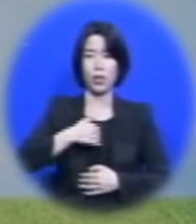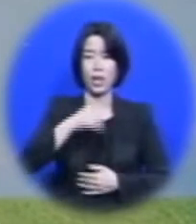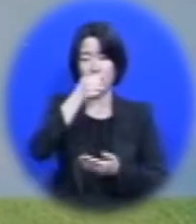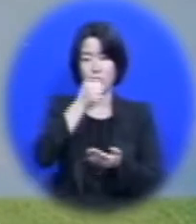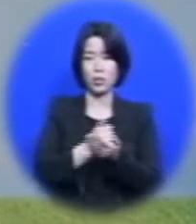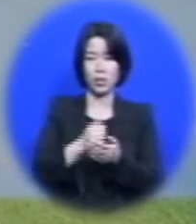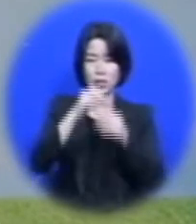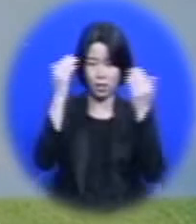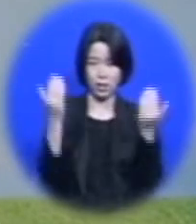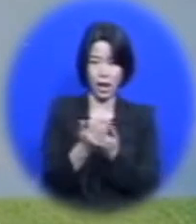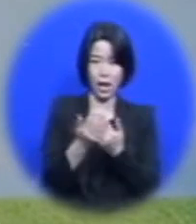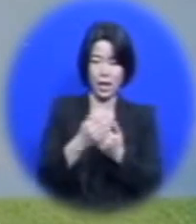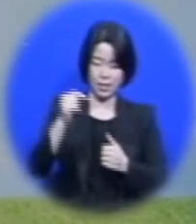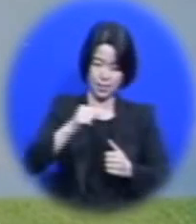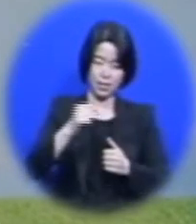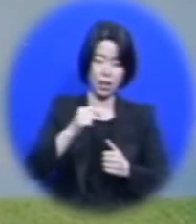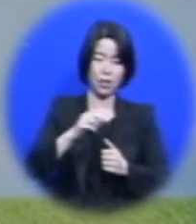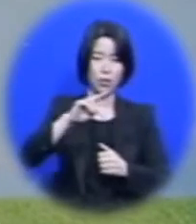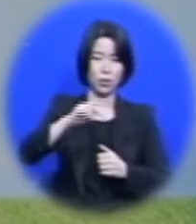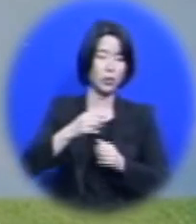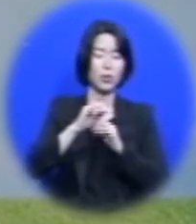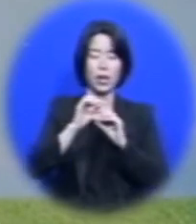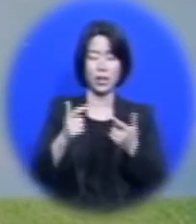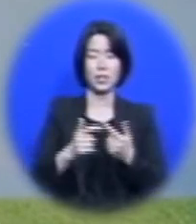다 지적한 것도 아닙니다.